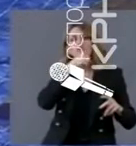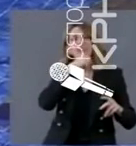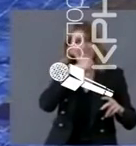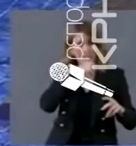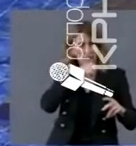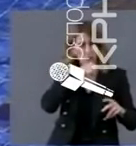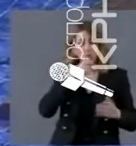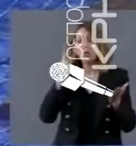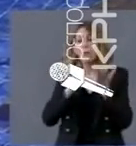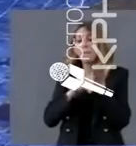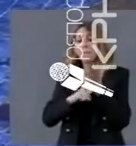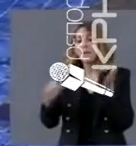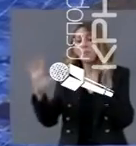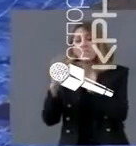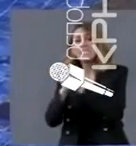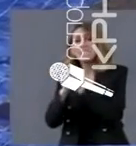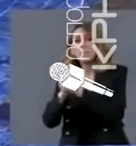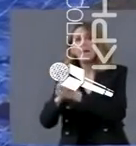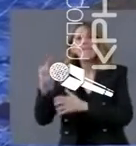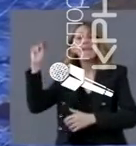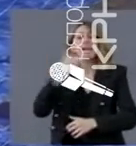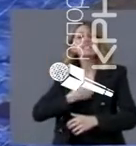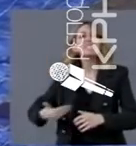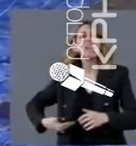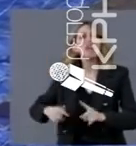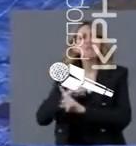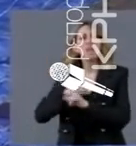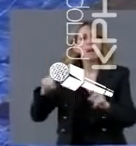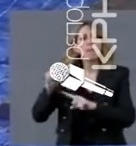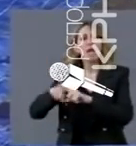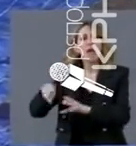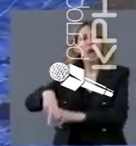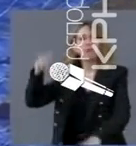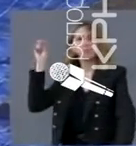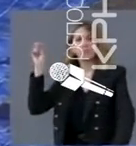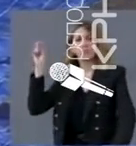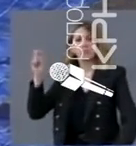Να σας θυμίσω τι απάντησε ο Ελευθέριος Βενιζέλος. Το έθνος